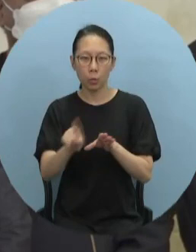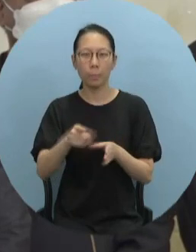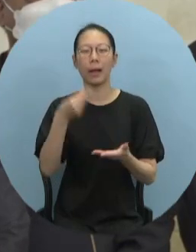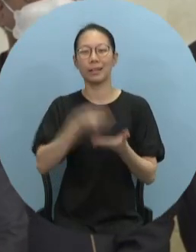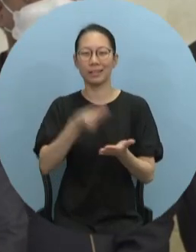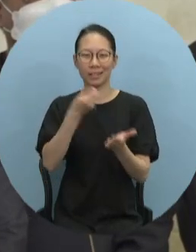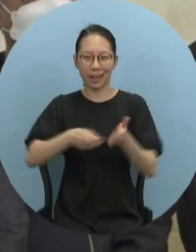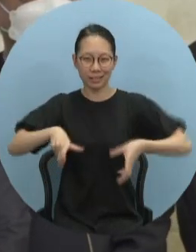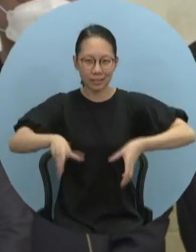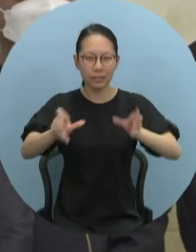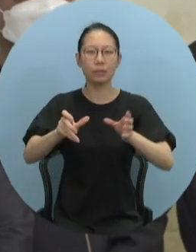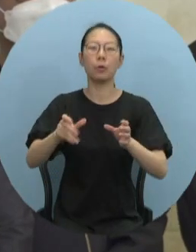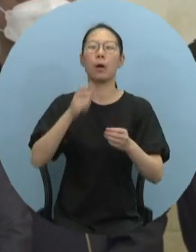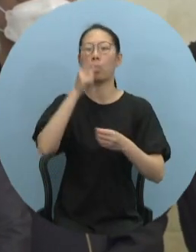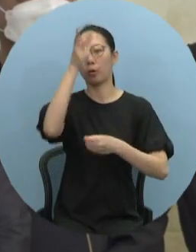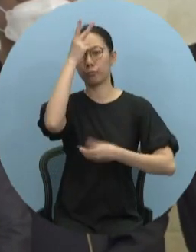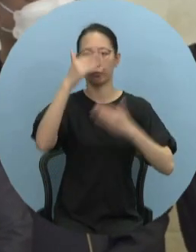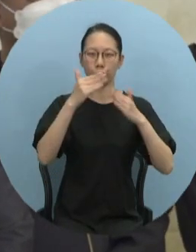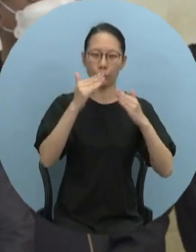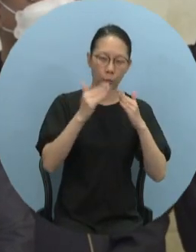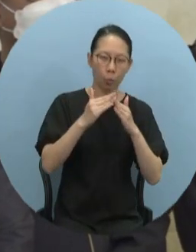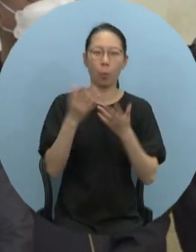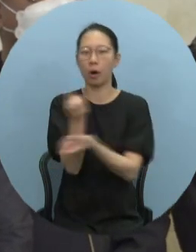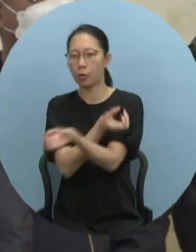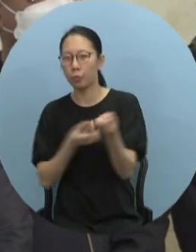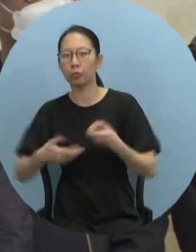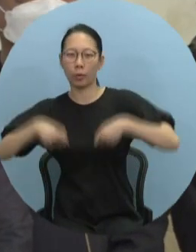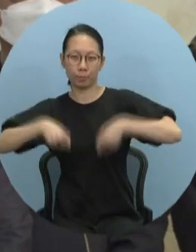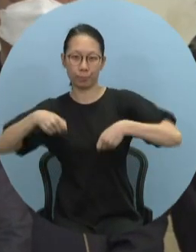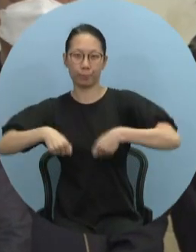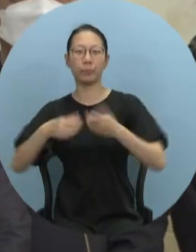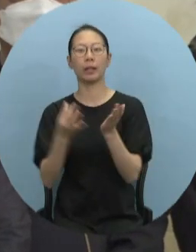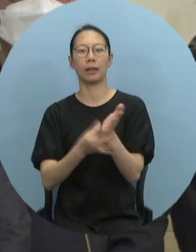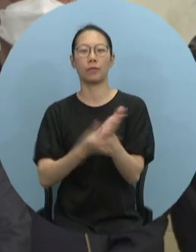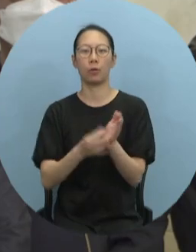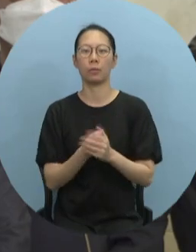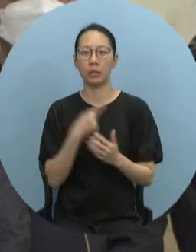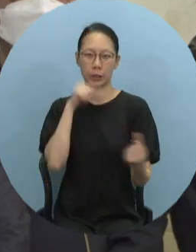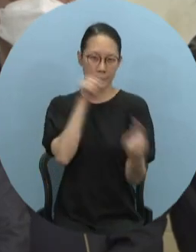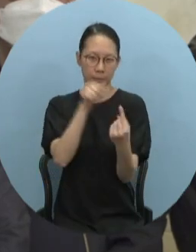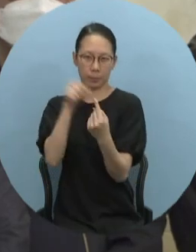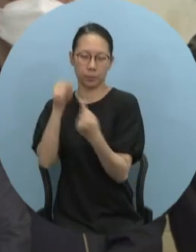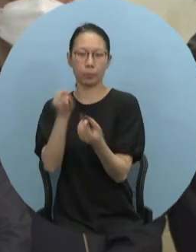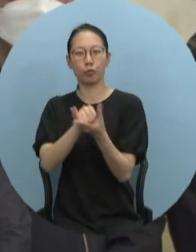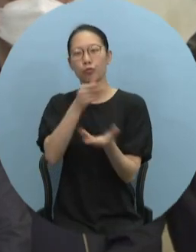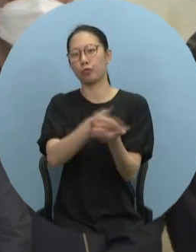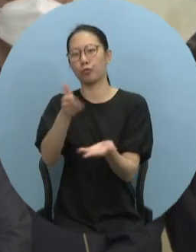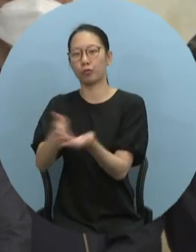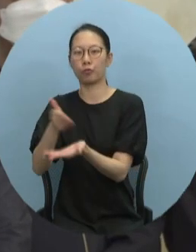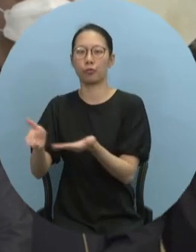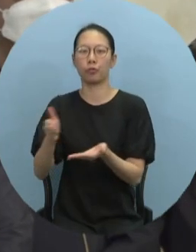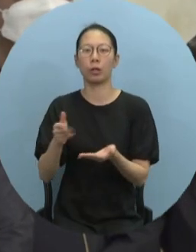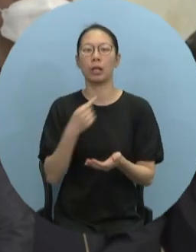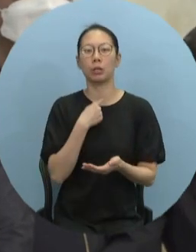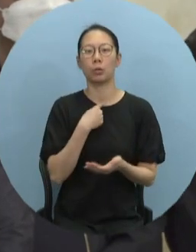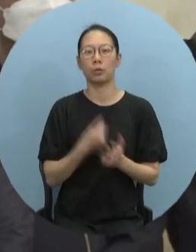咧、後巷咧、公共屋邨咧、公園咧同埋工地等嘅地方咧，推行咧具針對性嘅滅鼠策略。